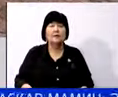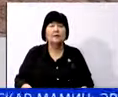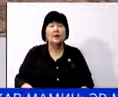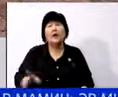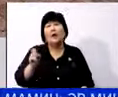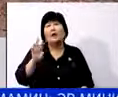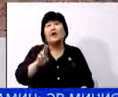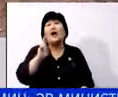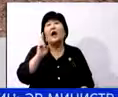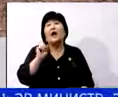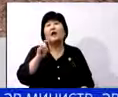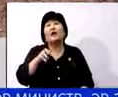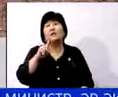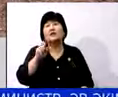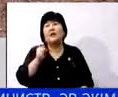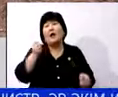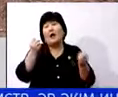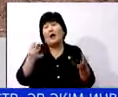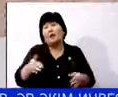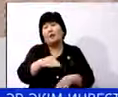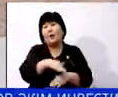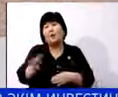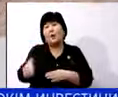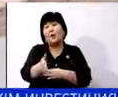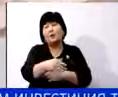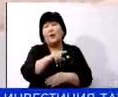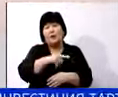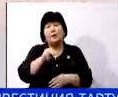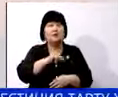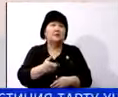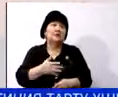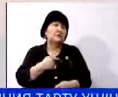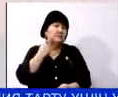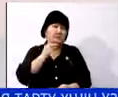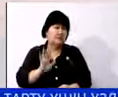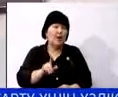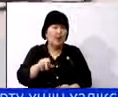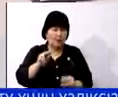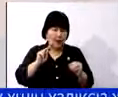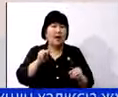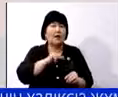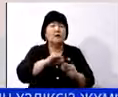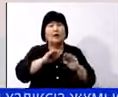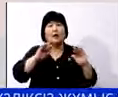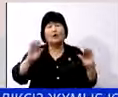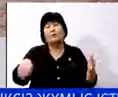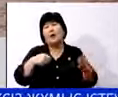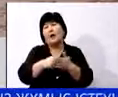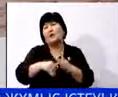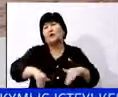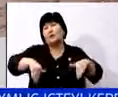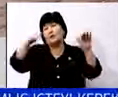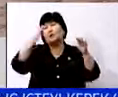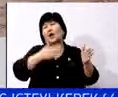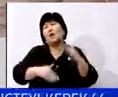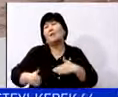Рая Қарамырзаева қарапайым көше сыпырушы, ол бұл қызметіне намыстанбайды. Қайта адал еңбекпен ұрпағын ризықтандырып отырған